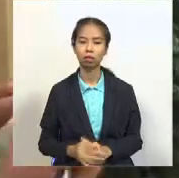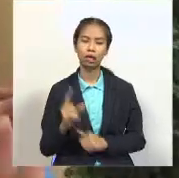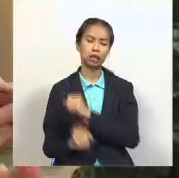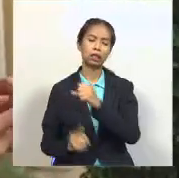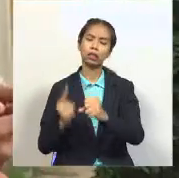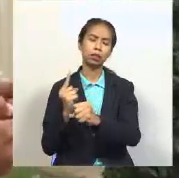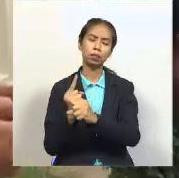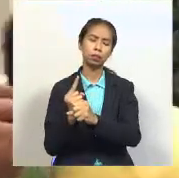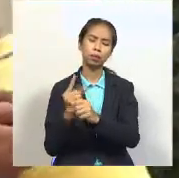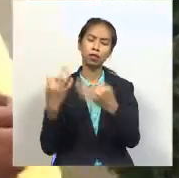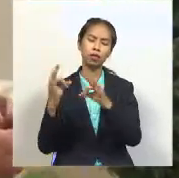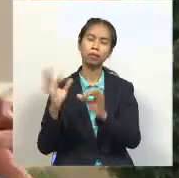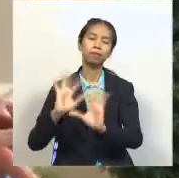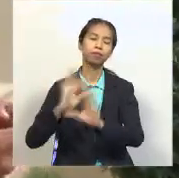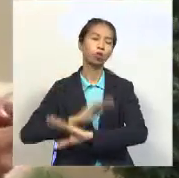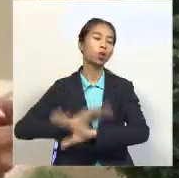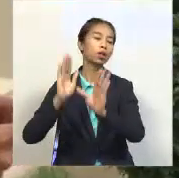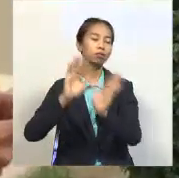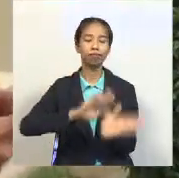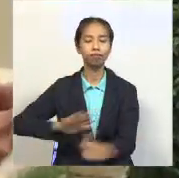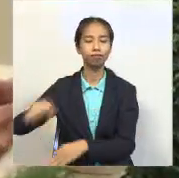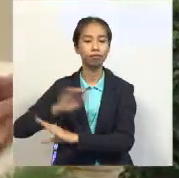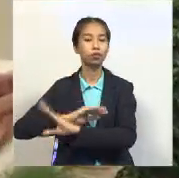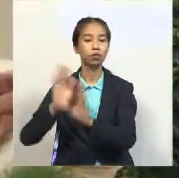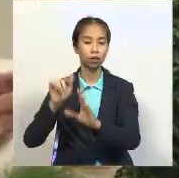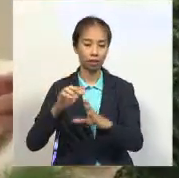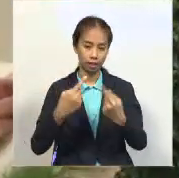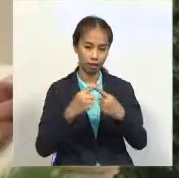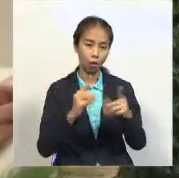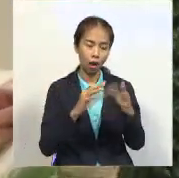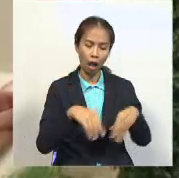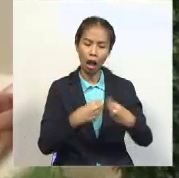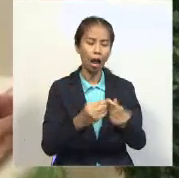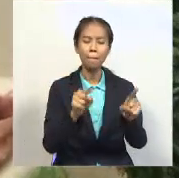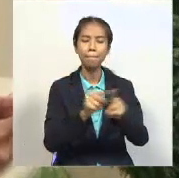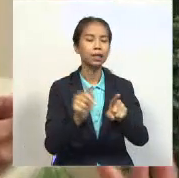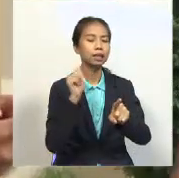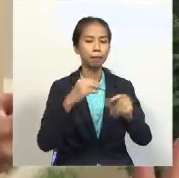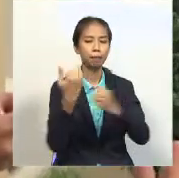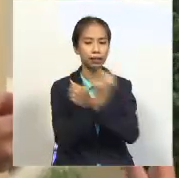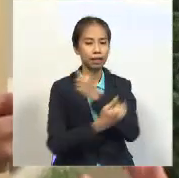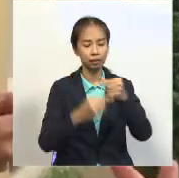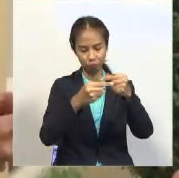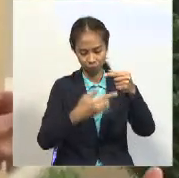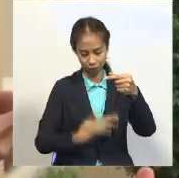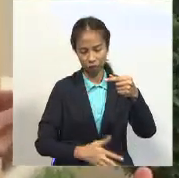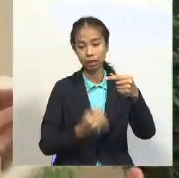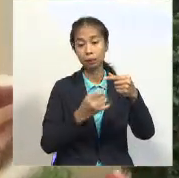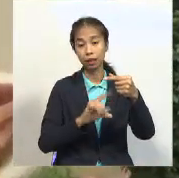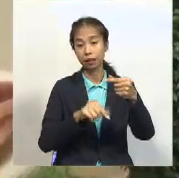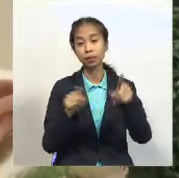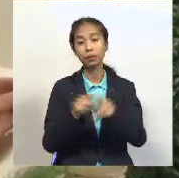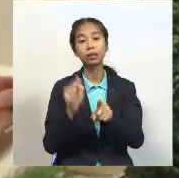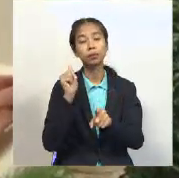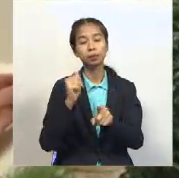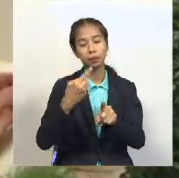ไปเลย เราไม่เอาแล ้ ว ไม่เอา ก็ครม.ไม่ผ่านครม.ก็ให้ ให้ VOA ให้เหมือนกันหมดเหมือนเดิม VOA 6เดือน 7เ